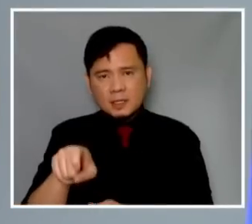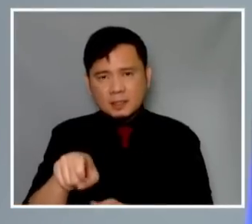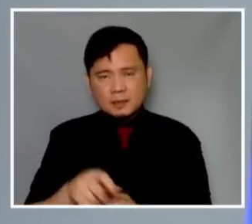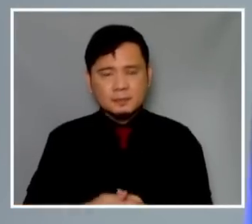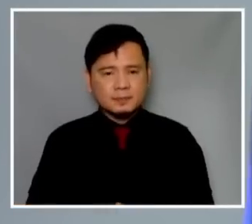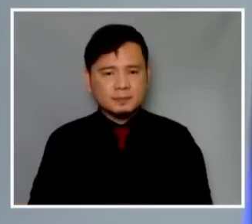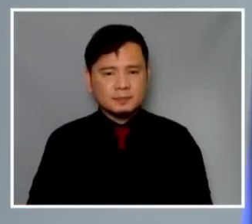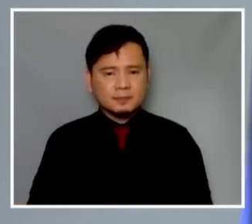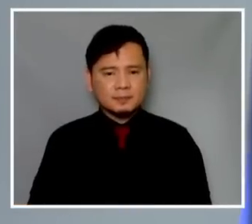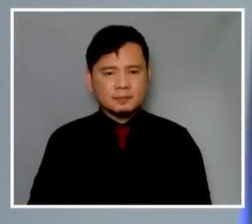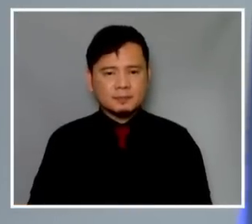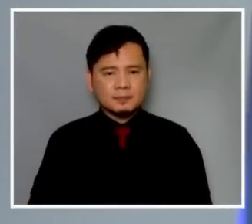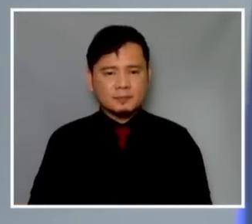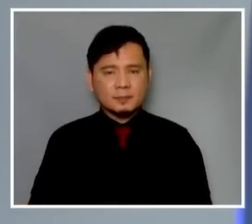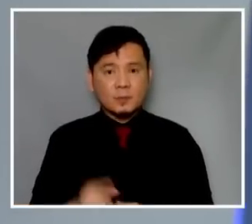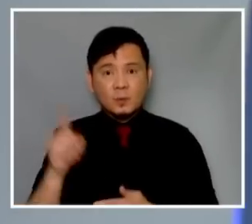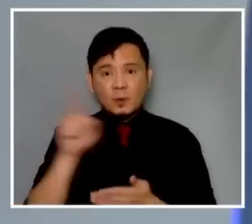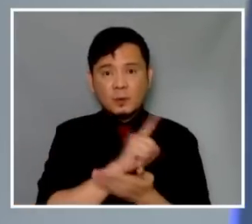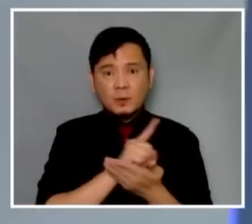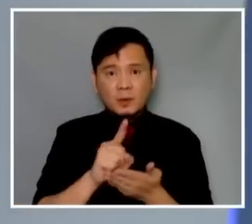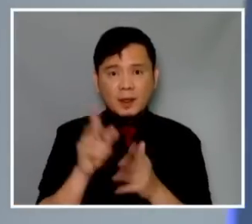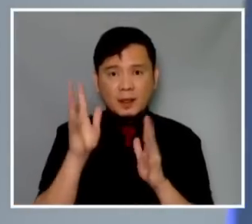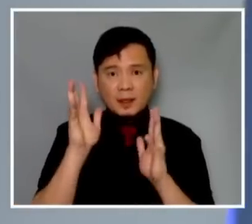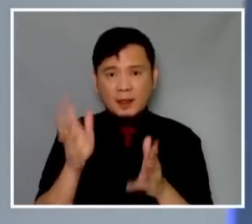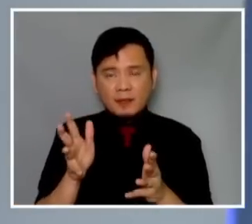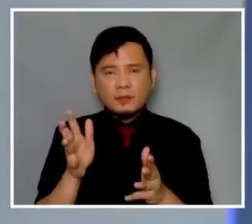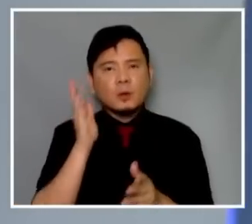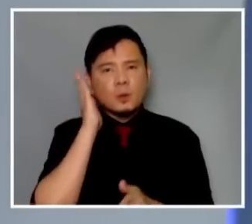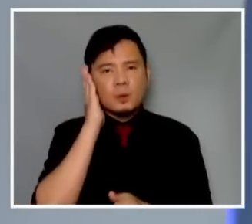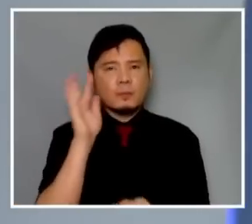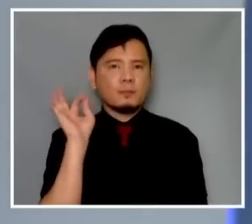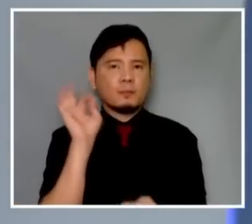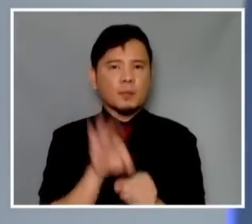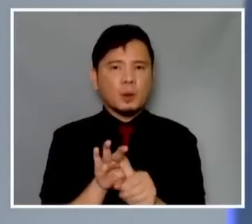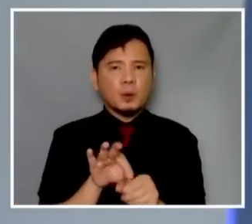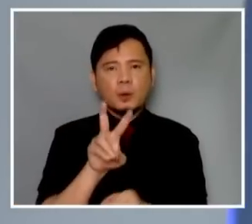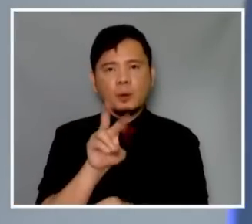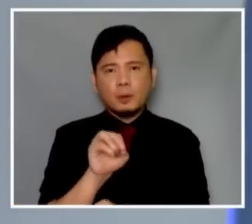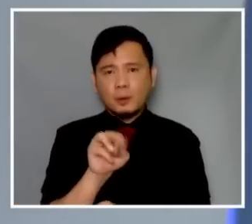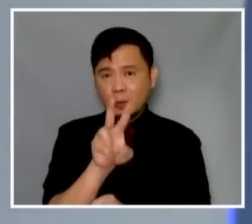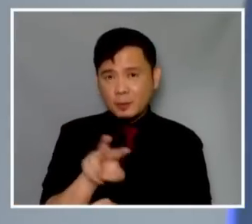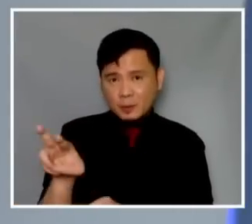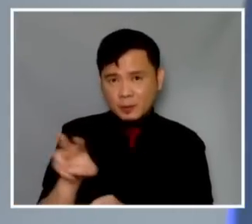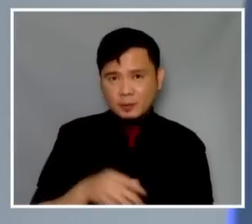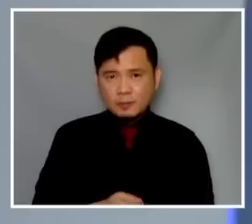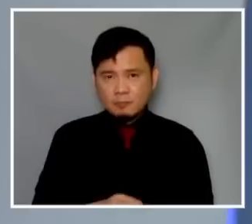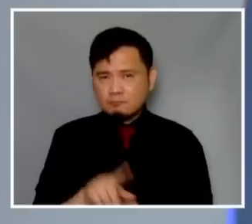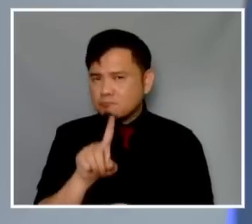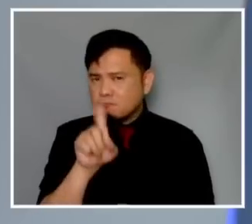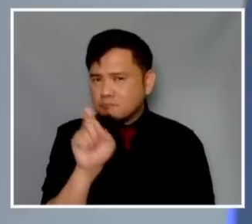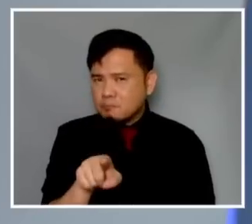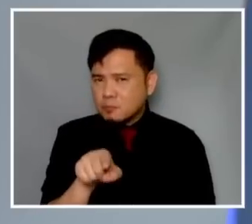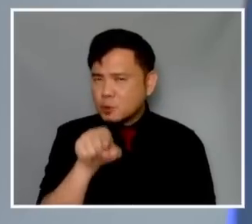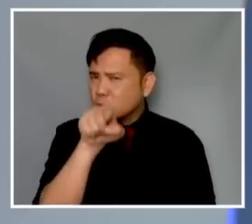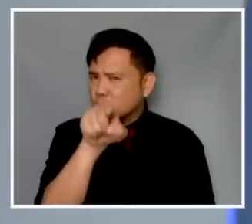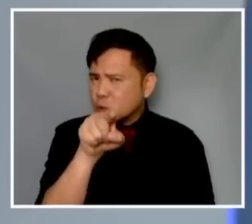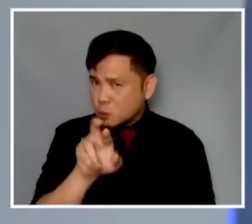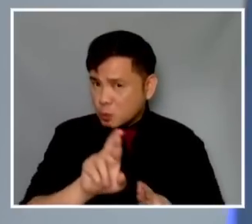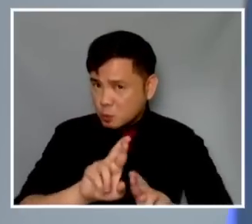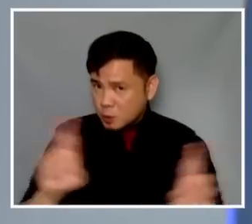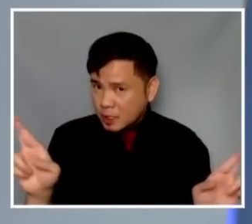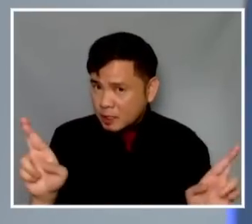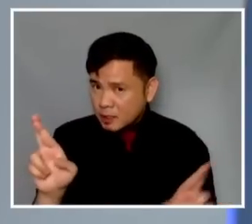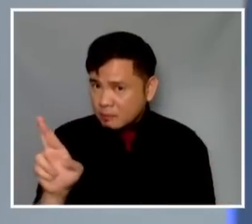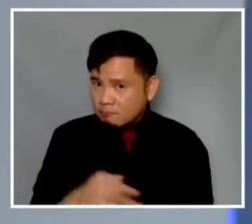Mahigit isang linggo na lang bago ang halalan 2022. Pero handa ka na ba sa pagboto? Paano nga